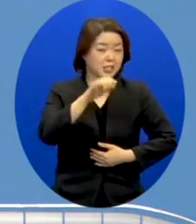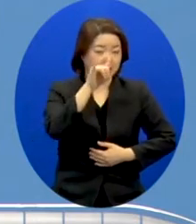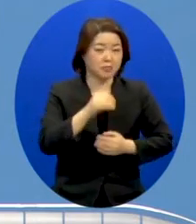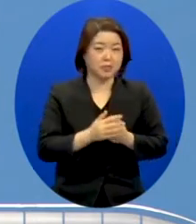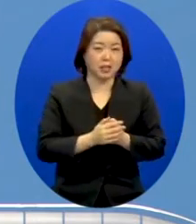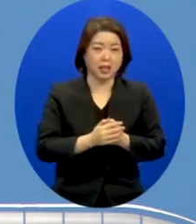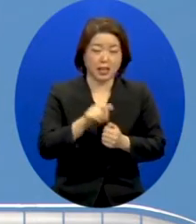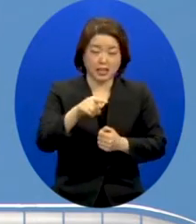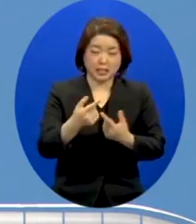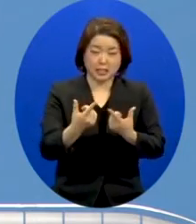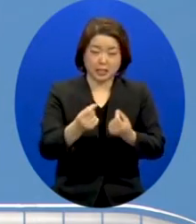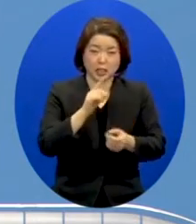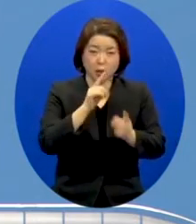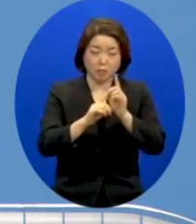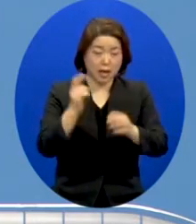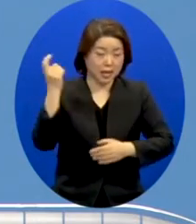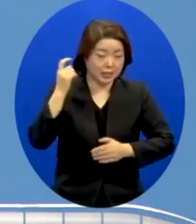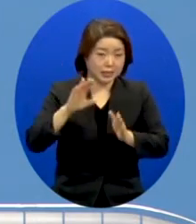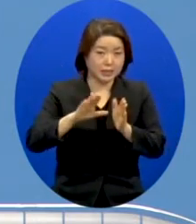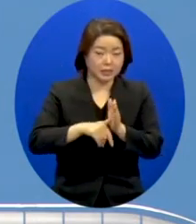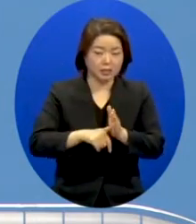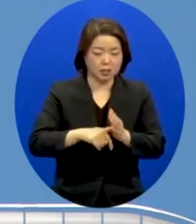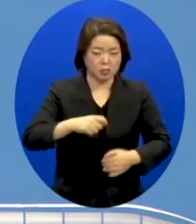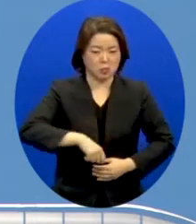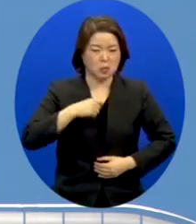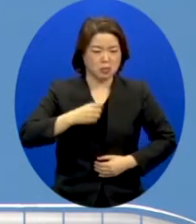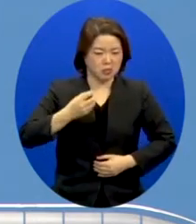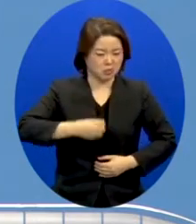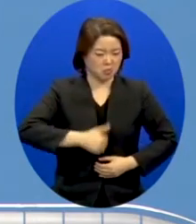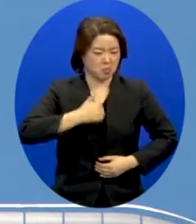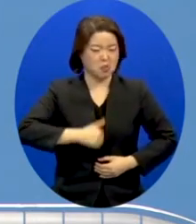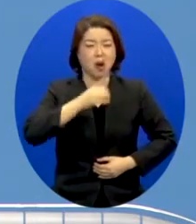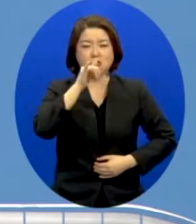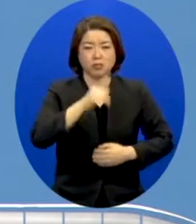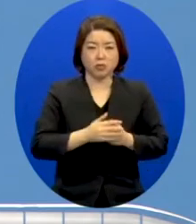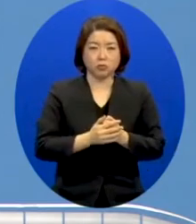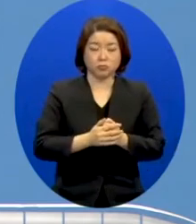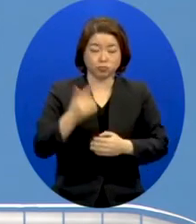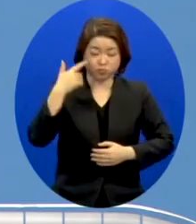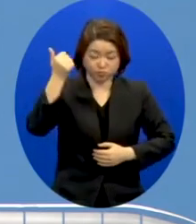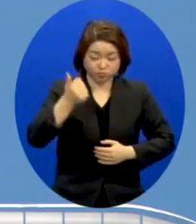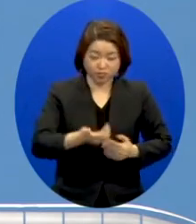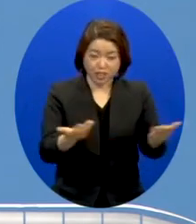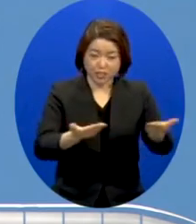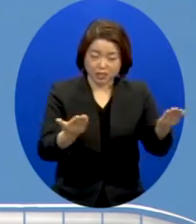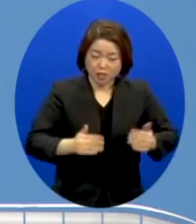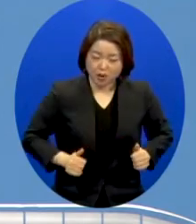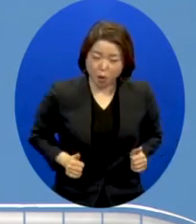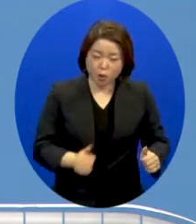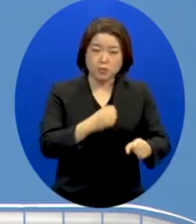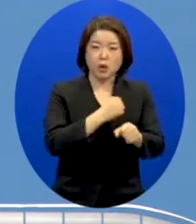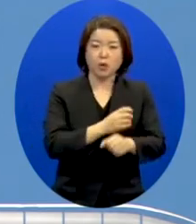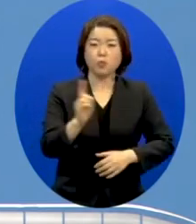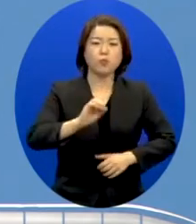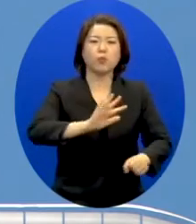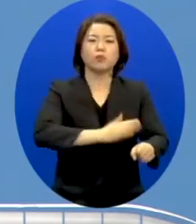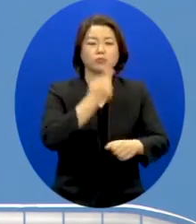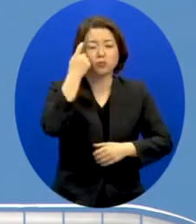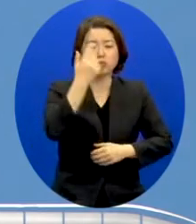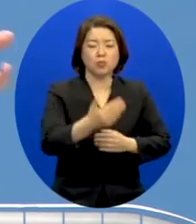그런 말을 드릴 때마다 사실 솔직히 화가 났어요 목사가 열심히 목회 하는게 뭐가 잘못이야 아